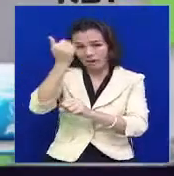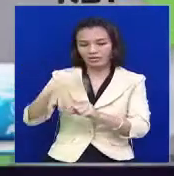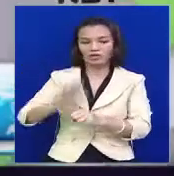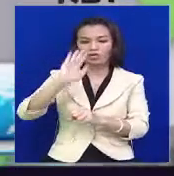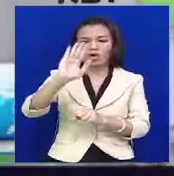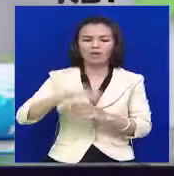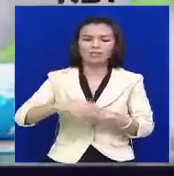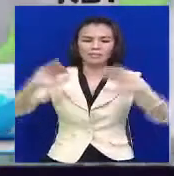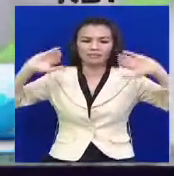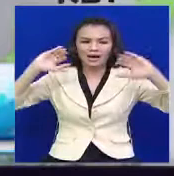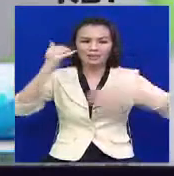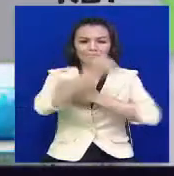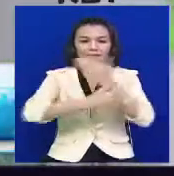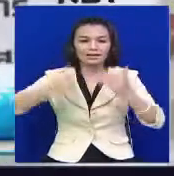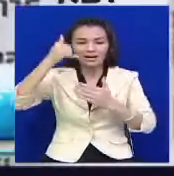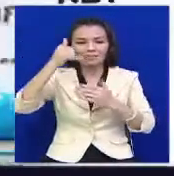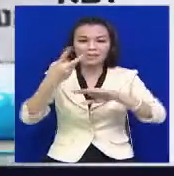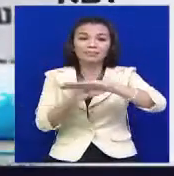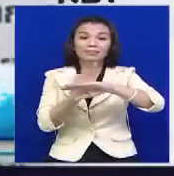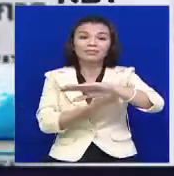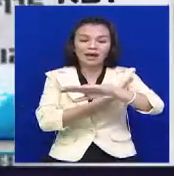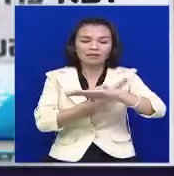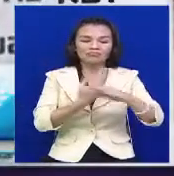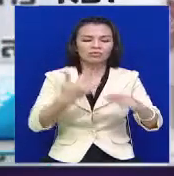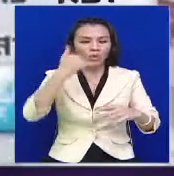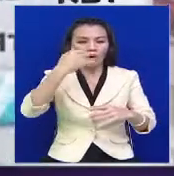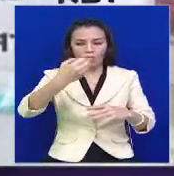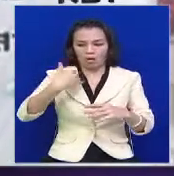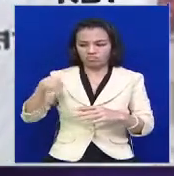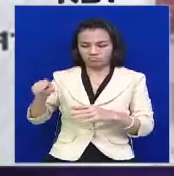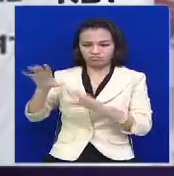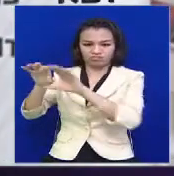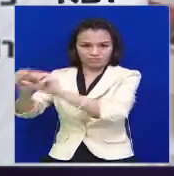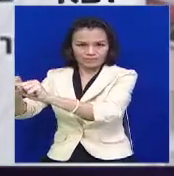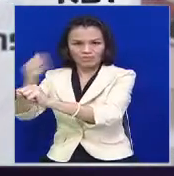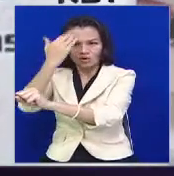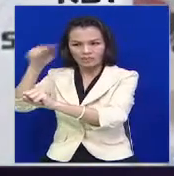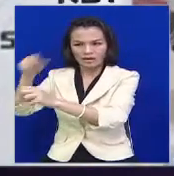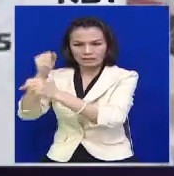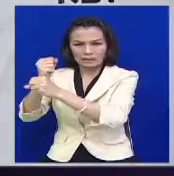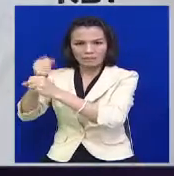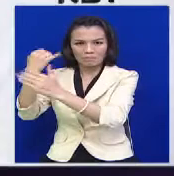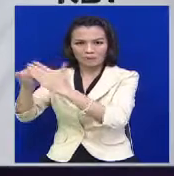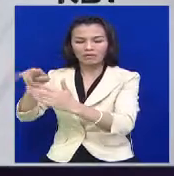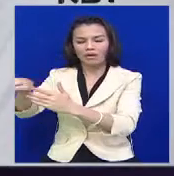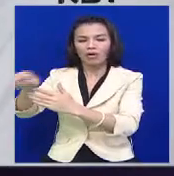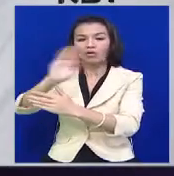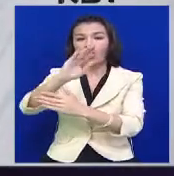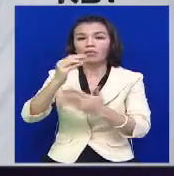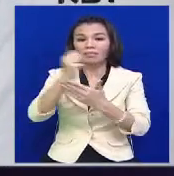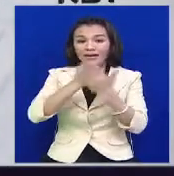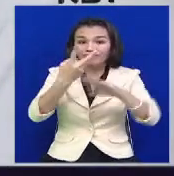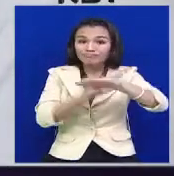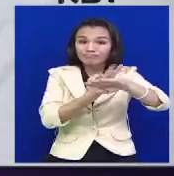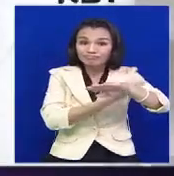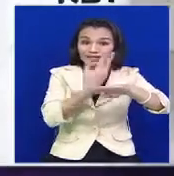เนื่องจากเป็นผู้ต้องหาลักรอบขนไอซ์น้ำหนัก 538กกเข้าประเทศนิวซีแลนด์แล้วหลบหนีคดีมาโดยทางทูตตำรวจ